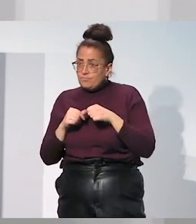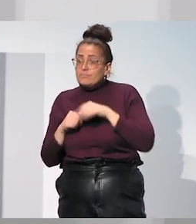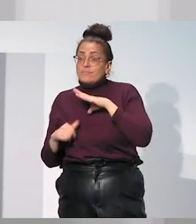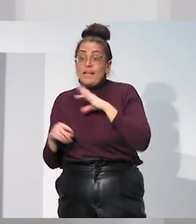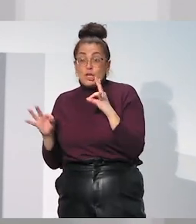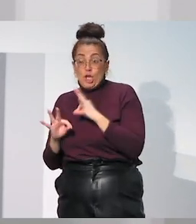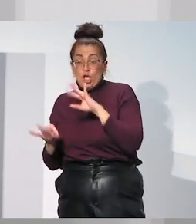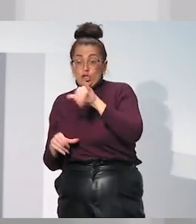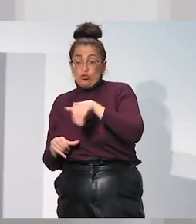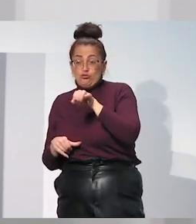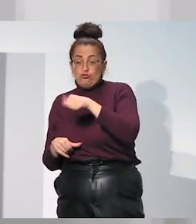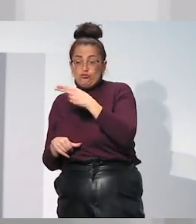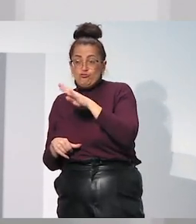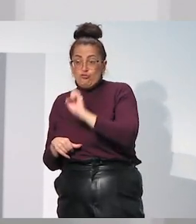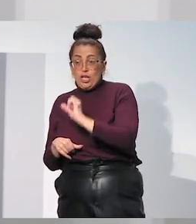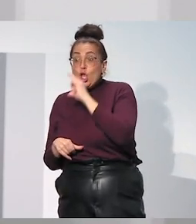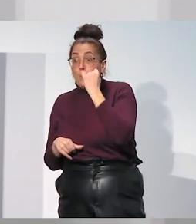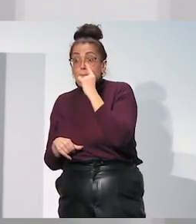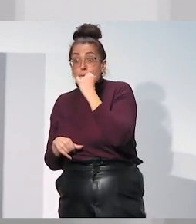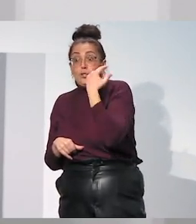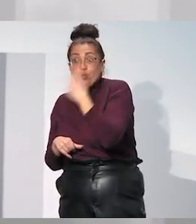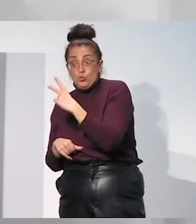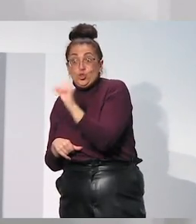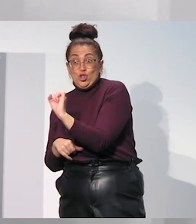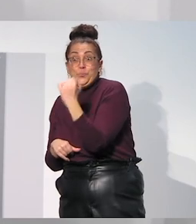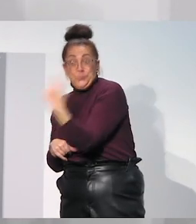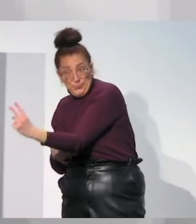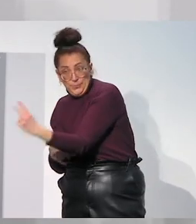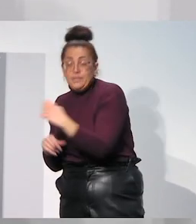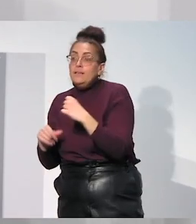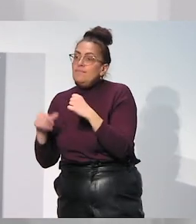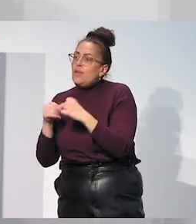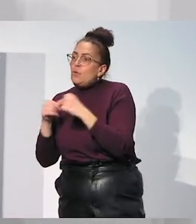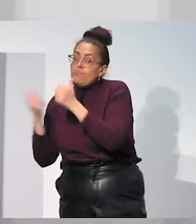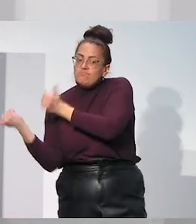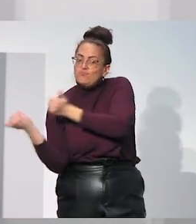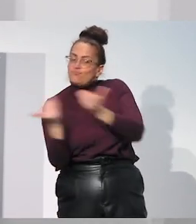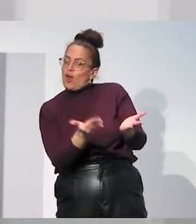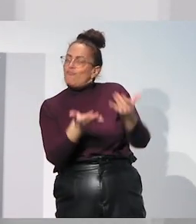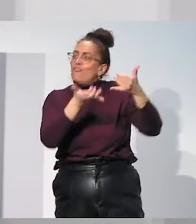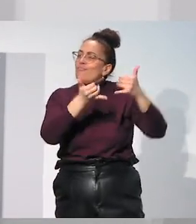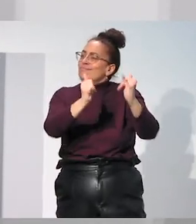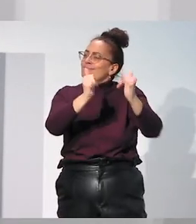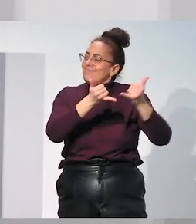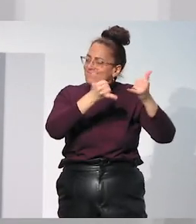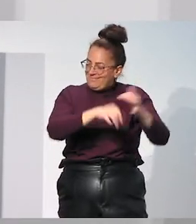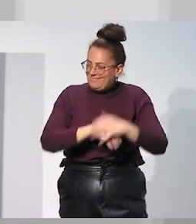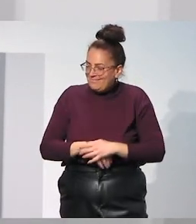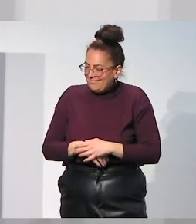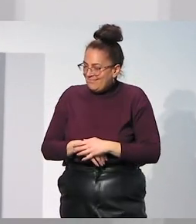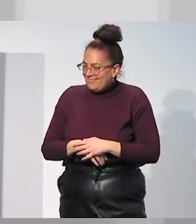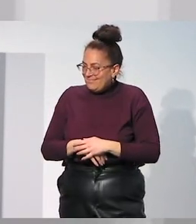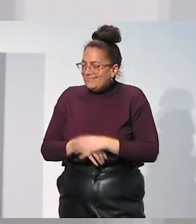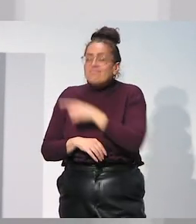la sœur de son père, qui a offert le portique pour les enfants. Elle n'est pas mariée, elle